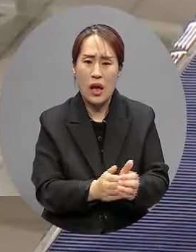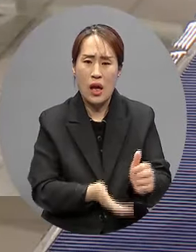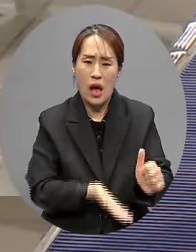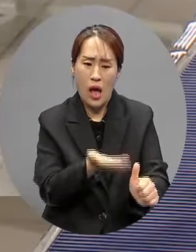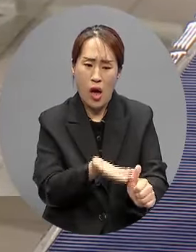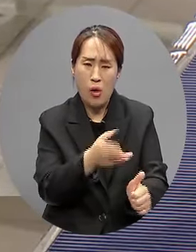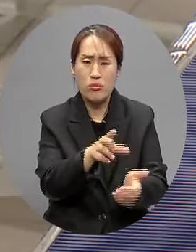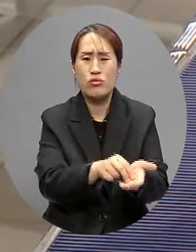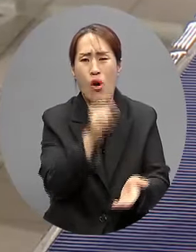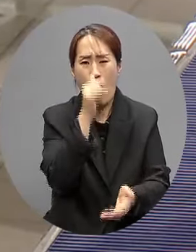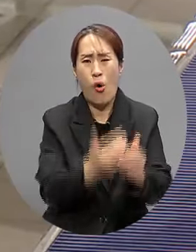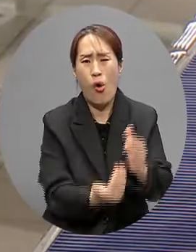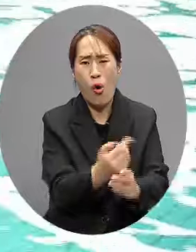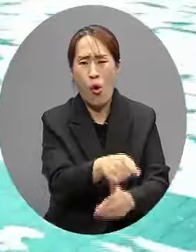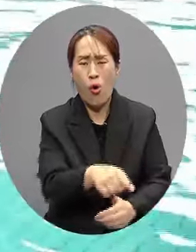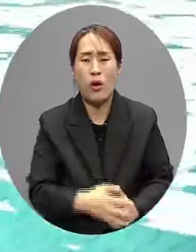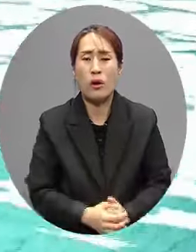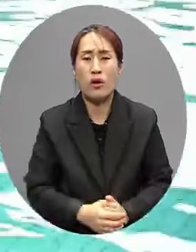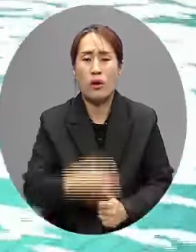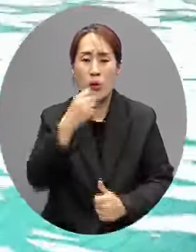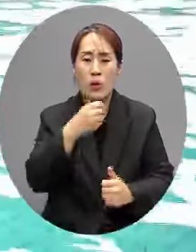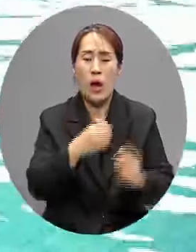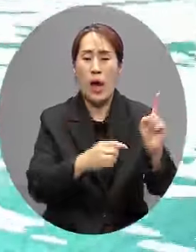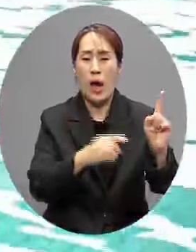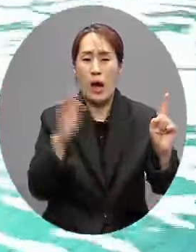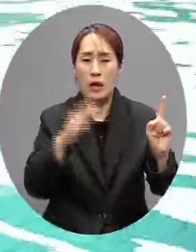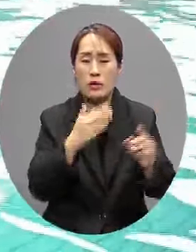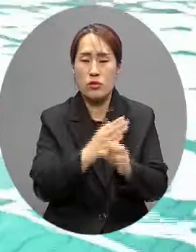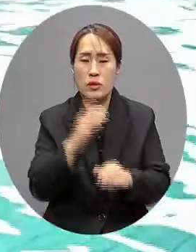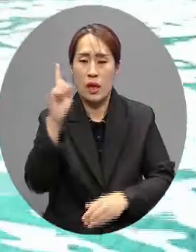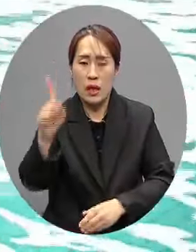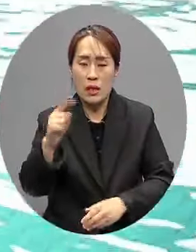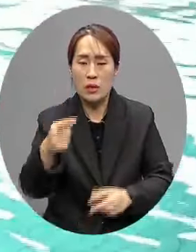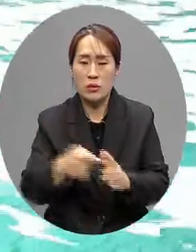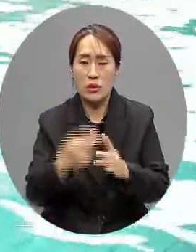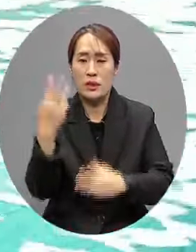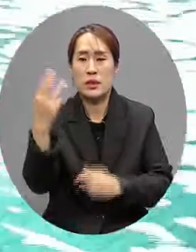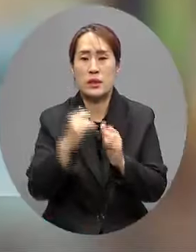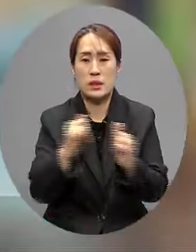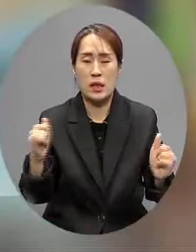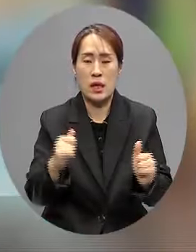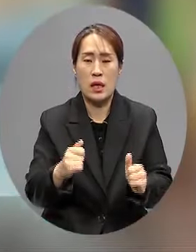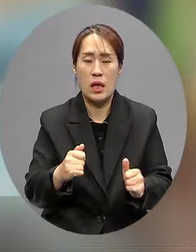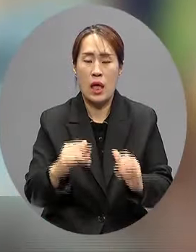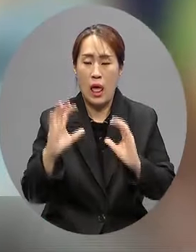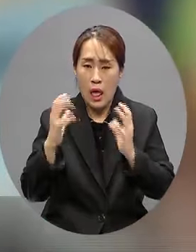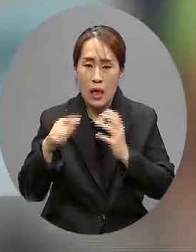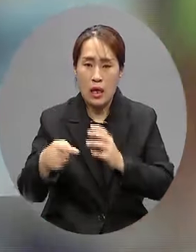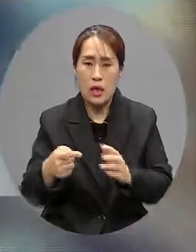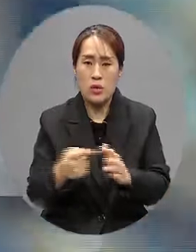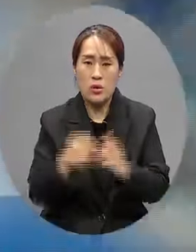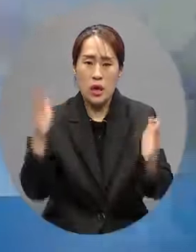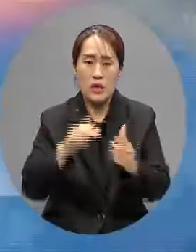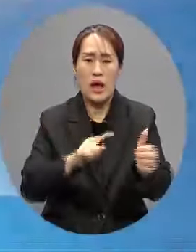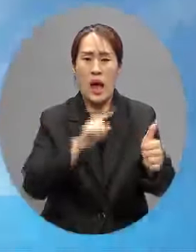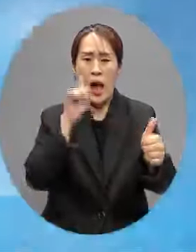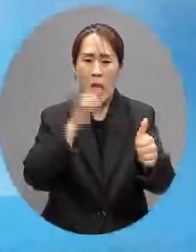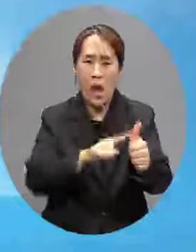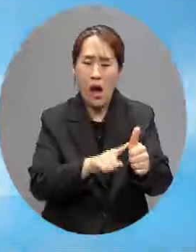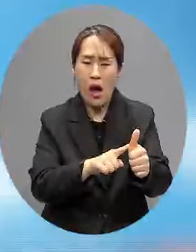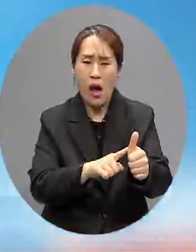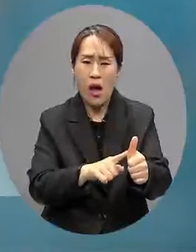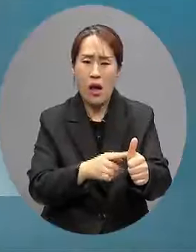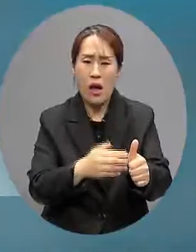신고가 접수됐습니다 고등학생 한 명과 중학생 한 명 초등학생 세 명이 나이가 더 어린 초등학생 한 명을 상대로